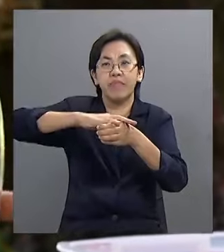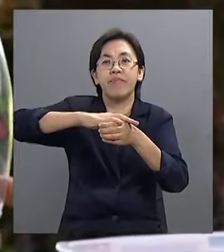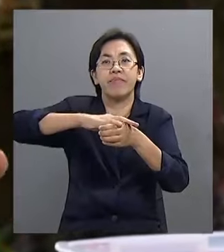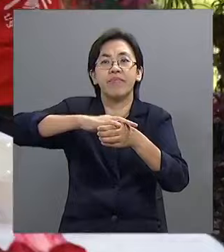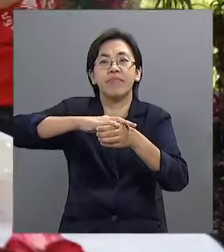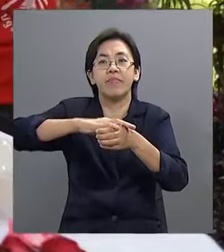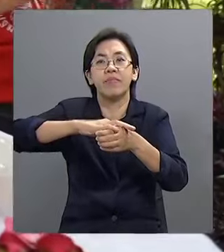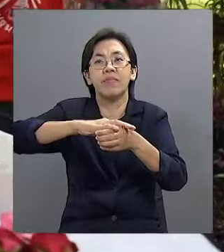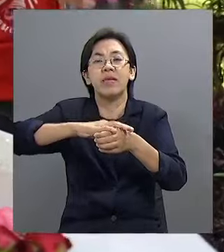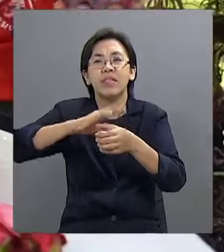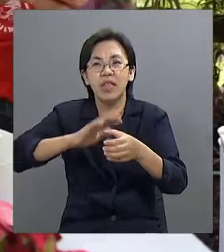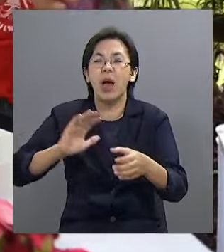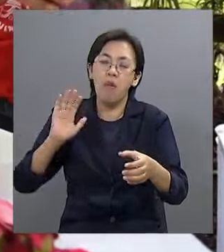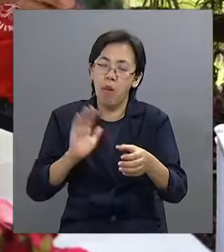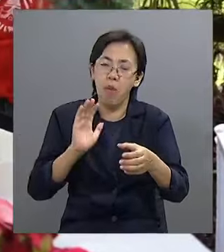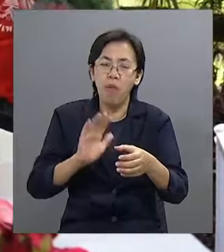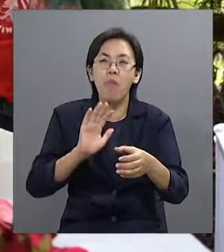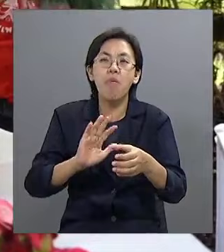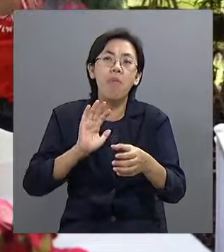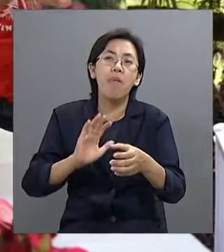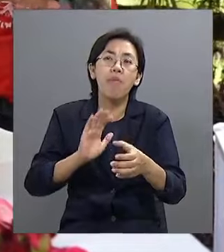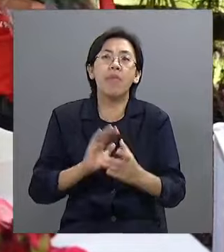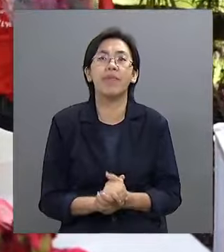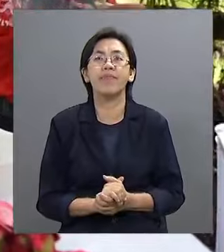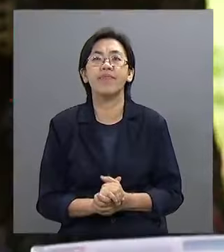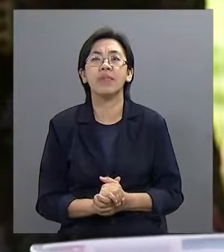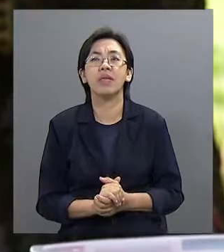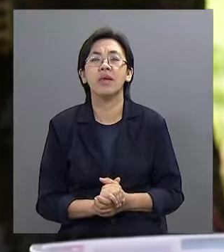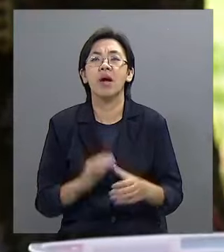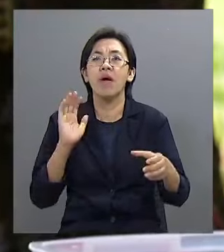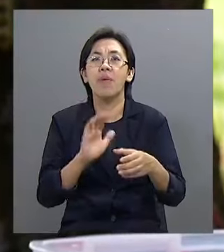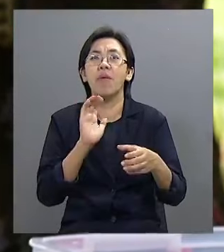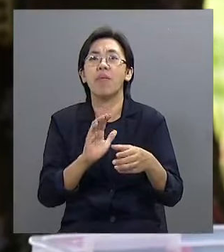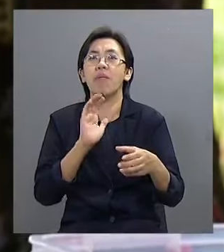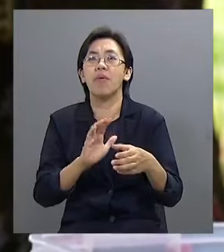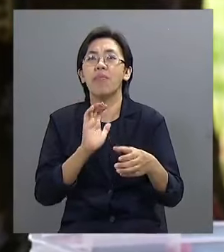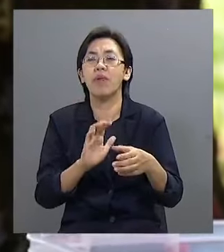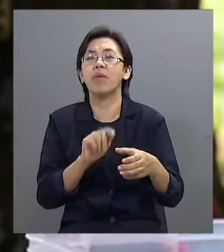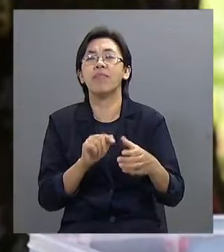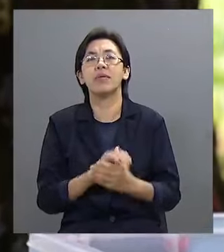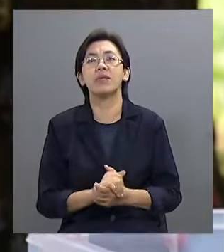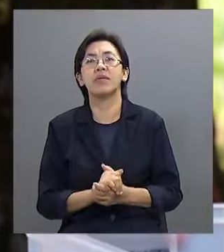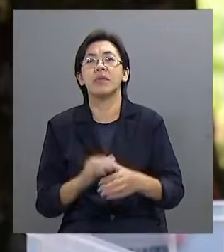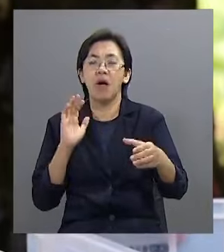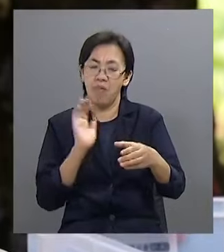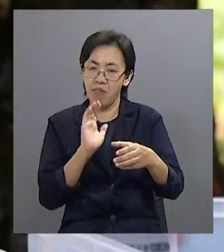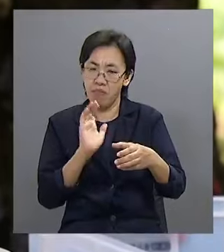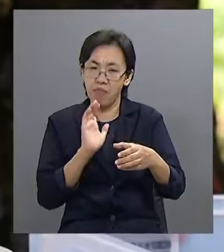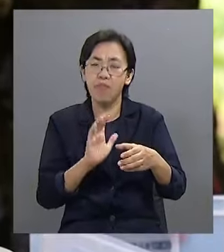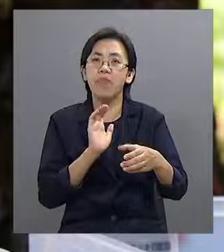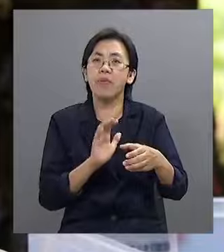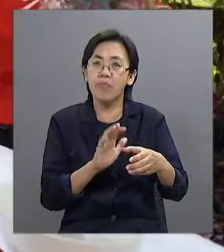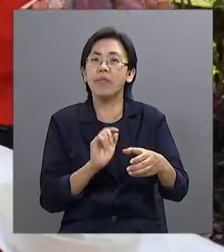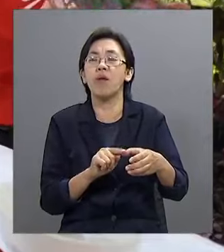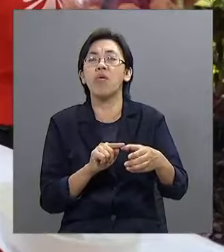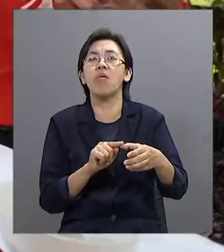โพหันมาเอ้าทำไมเหลือตะแก้ว คือเพื่อความชัวร์เราก็ถามว่าของเรารับประกันได้ไงว่า